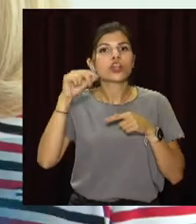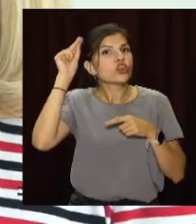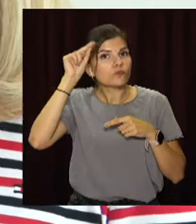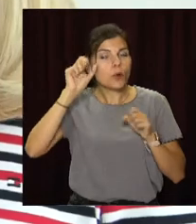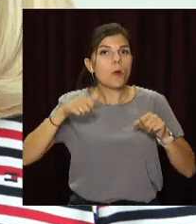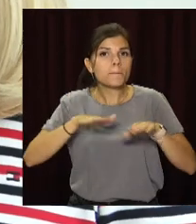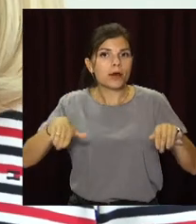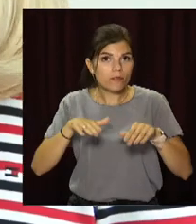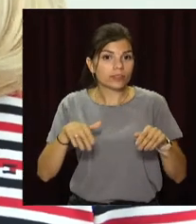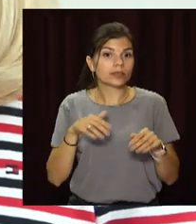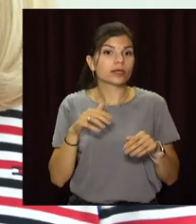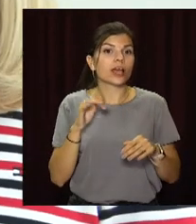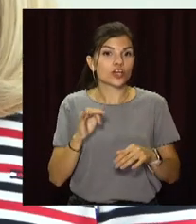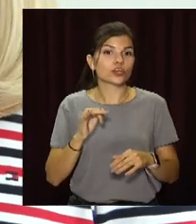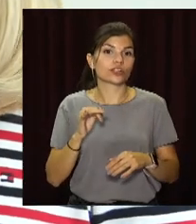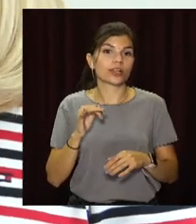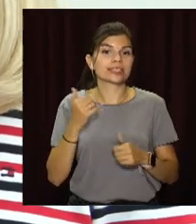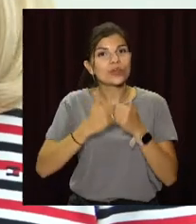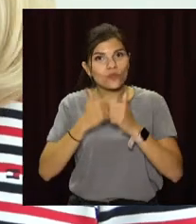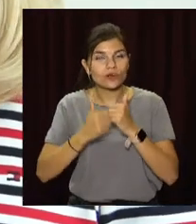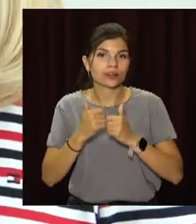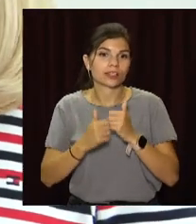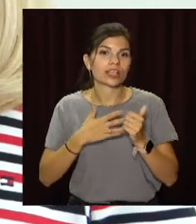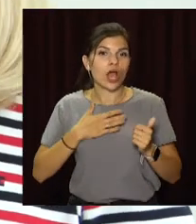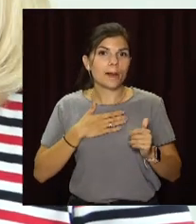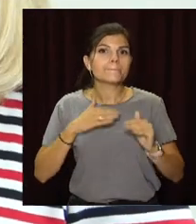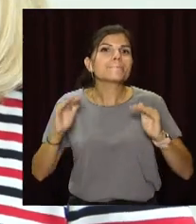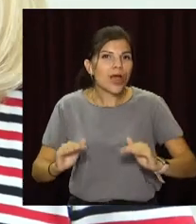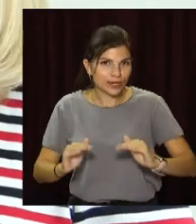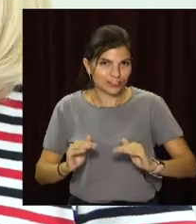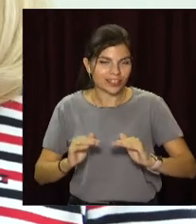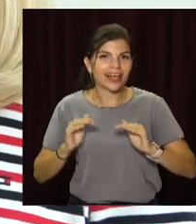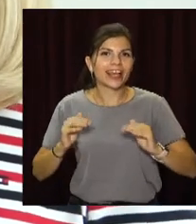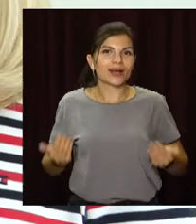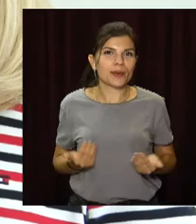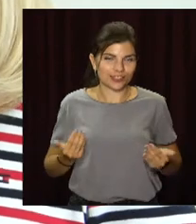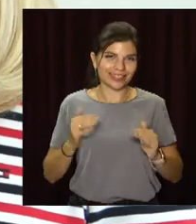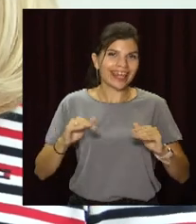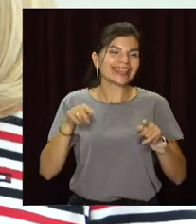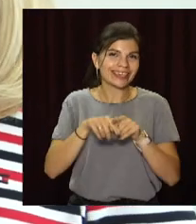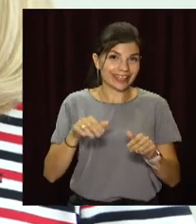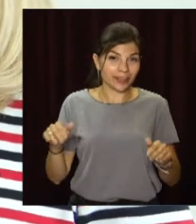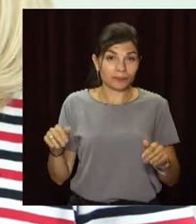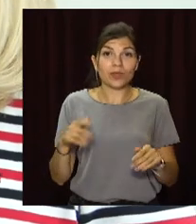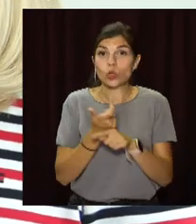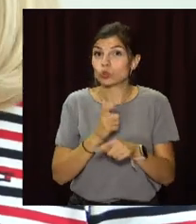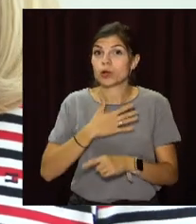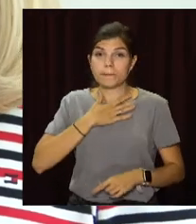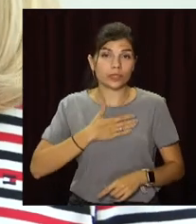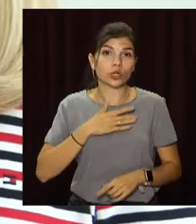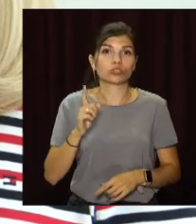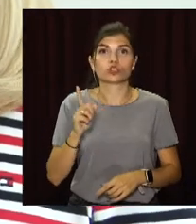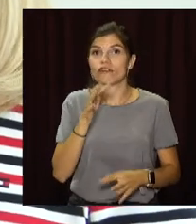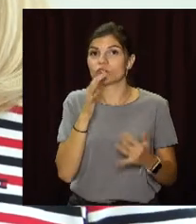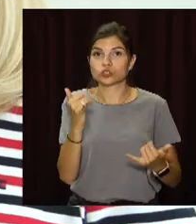навчатися плавати і змагатися наші найменші мешканці, тобто діти. Дуже приємно, що